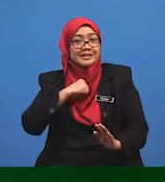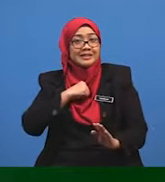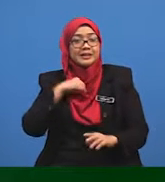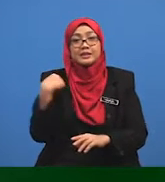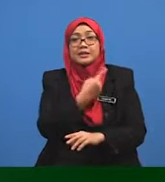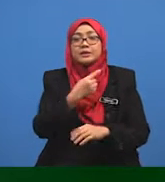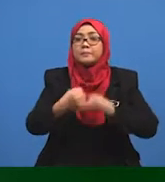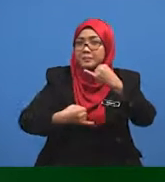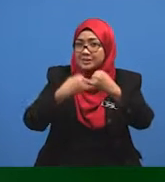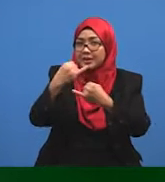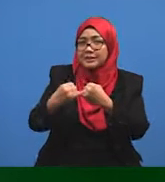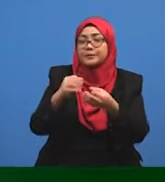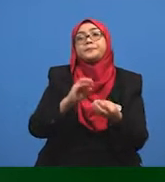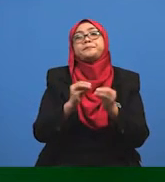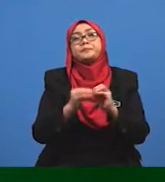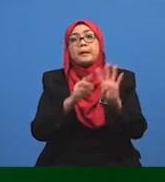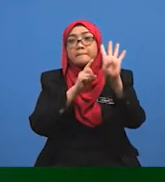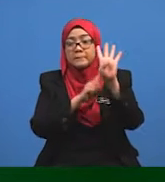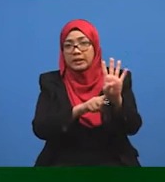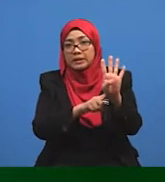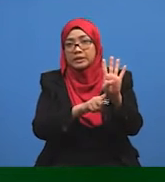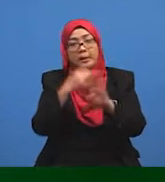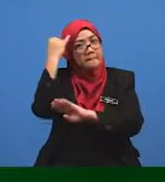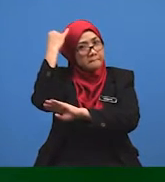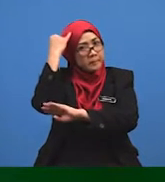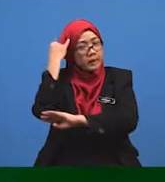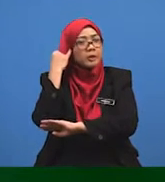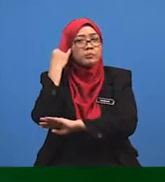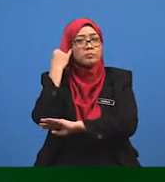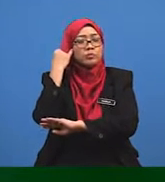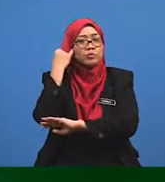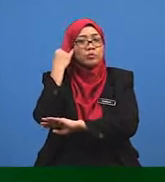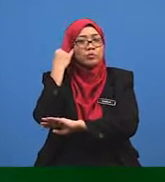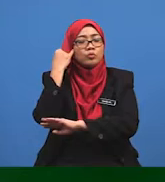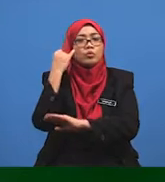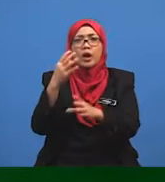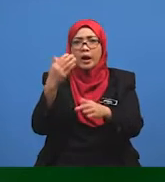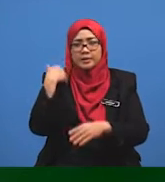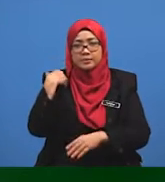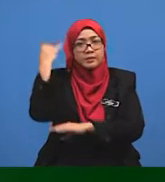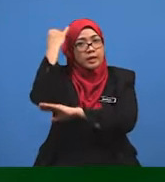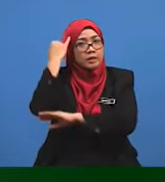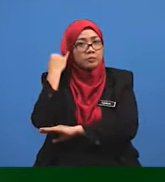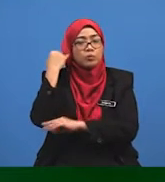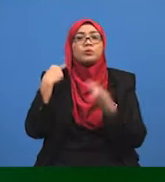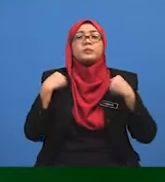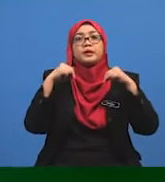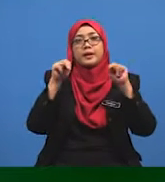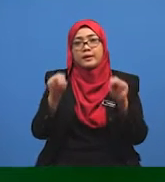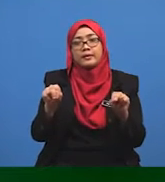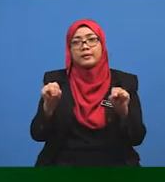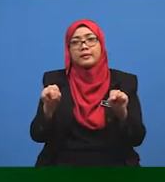berjaya. Yang keempat, berilmu pengetahuan bagi menguasai silok-belok